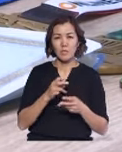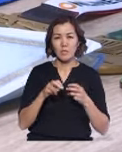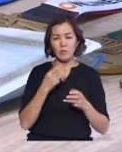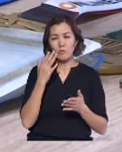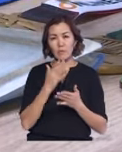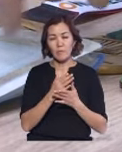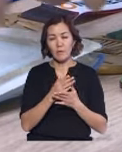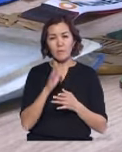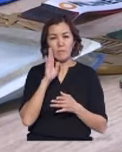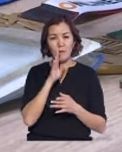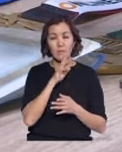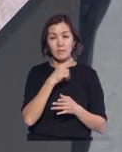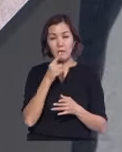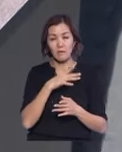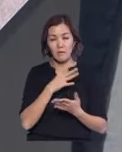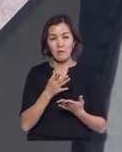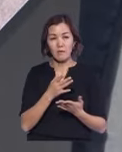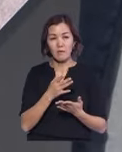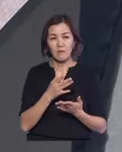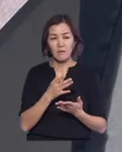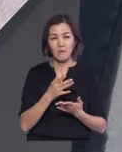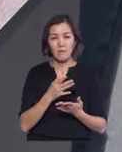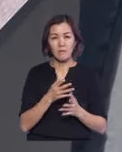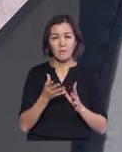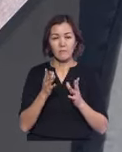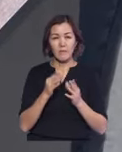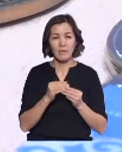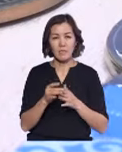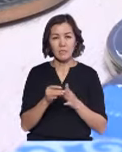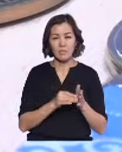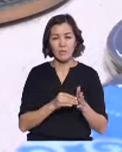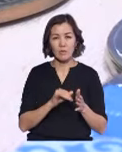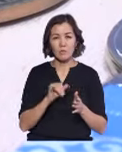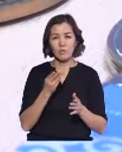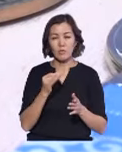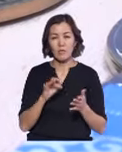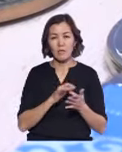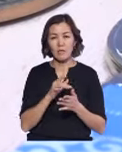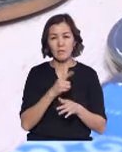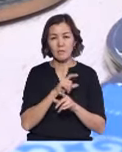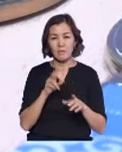келе көз алдындағы заттардың бәрі екеу болып көрінген. Бірден Үшаралдағы емханаға барыпты.